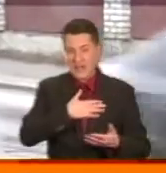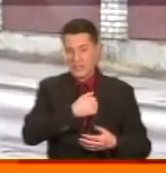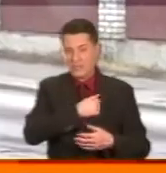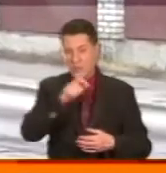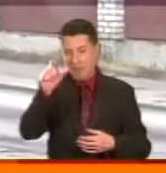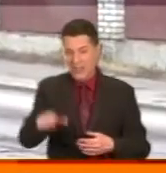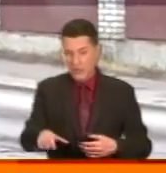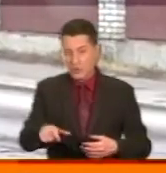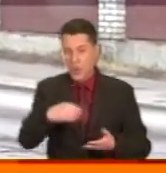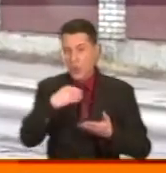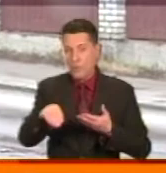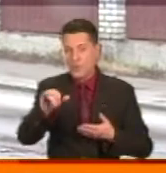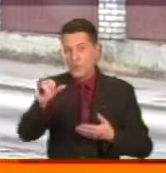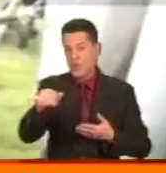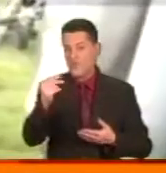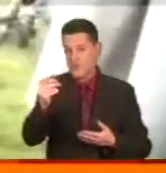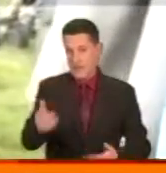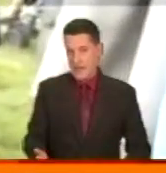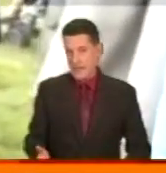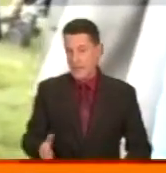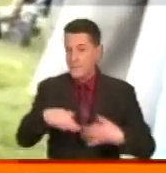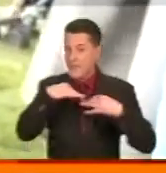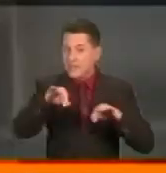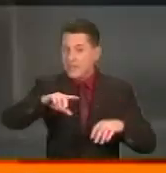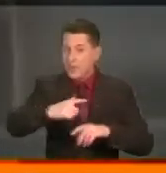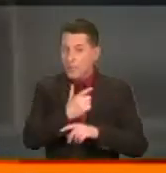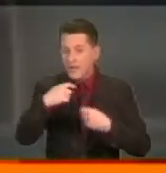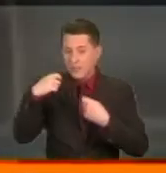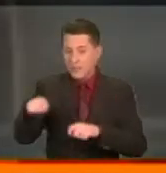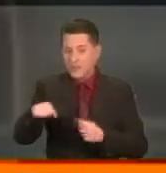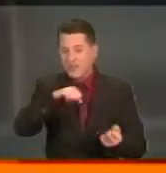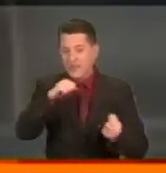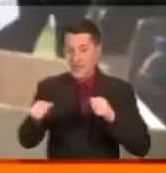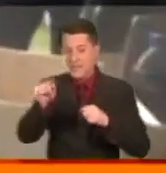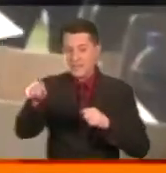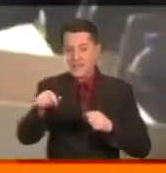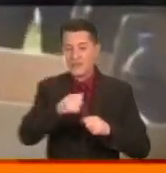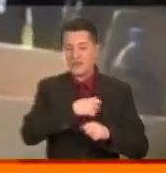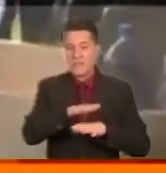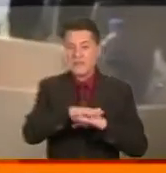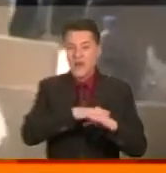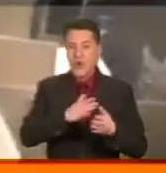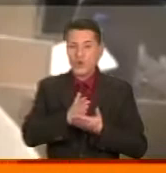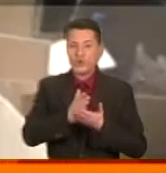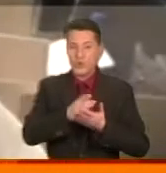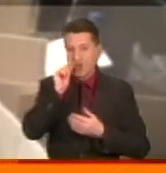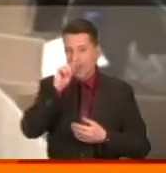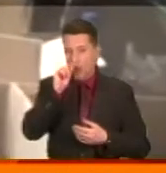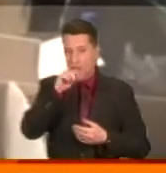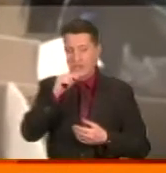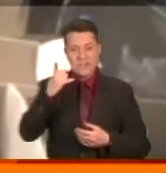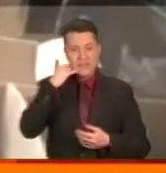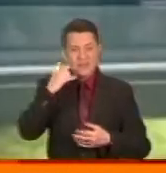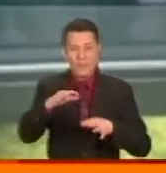бойцу купити у нього за гроші. Автівку перепродали водієві того ж батальйону. Петро нині служить на Луганщині і